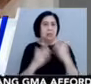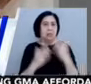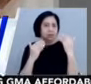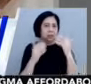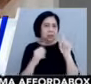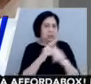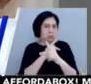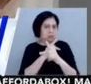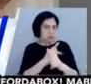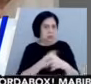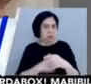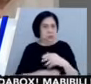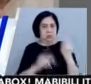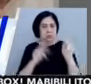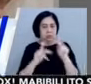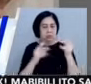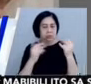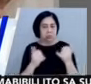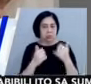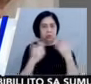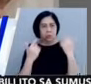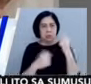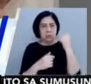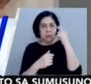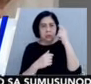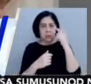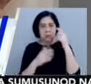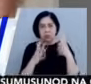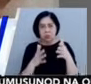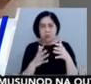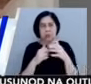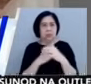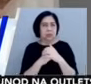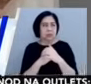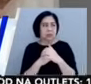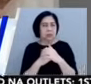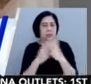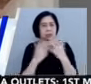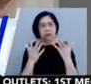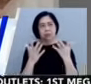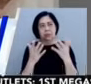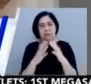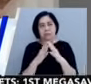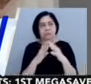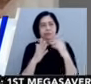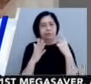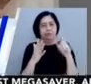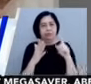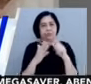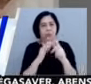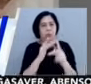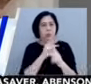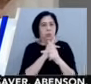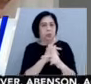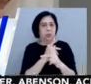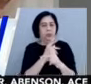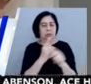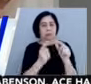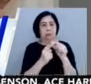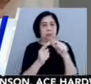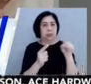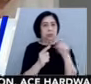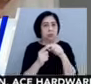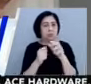mga tao ngayon sana makaisip sila ng magandang way magandang paraan para maproteksyonan lalong-lalo na yung mga maliliit